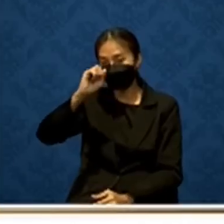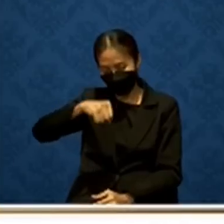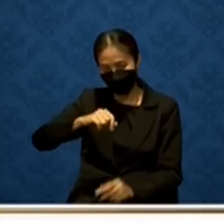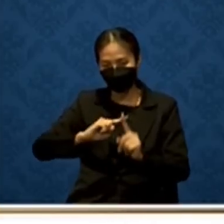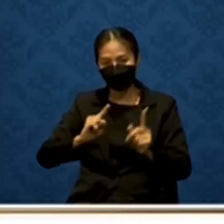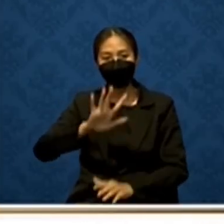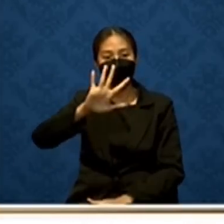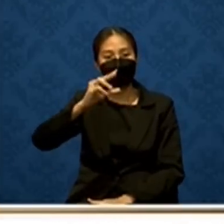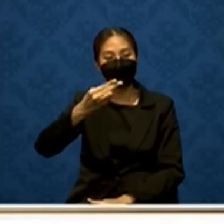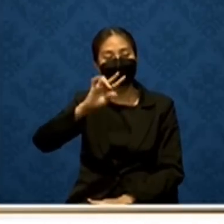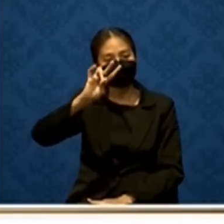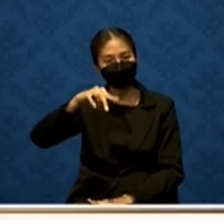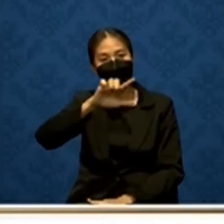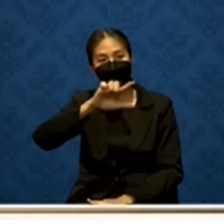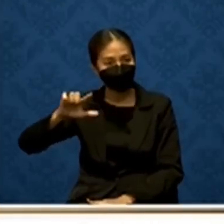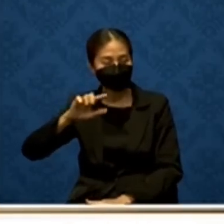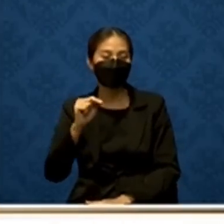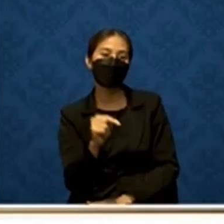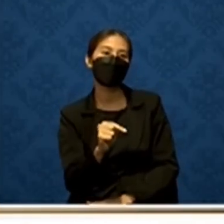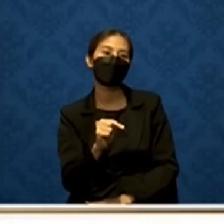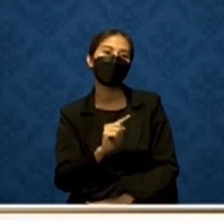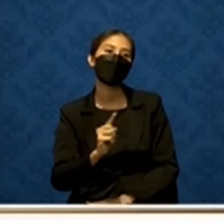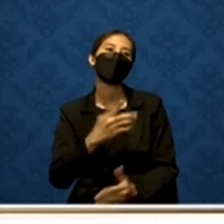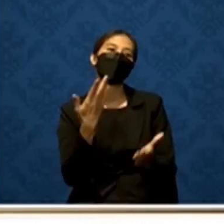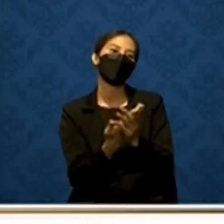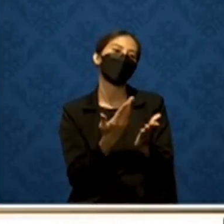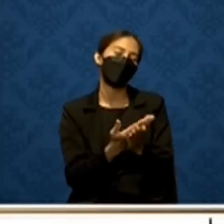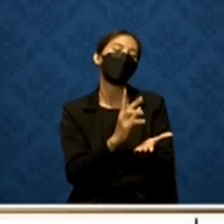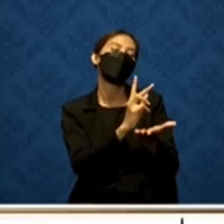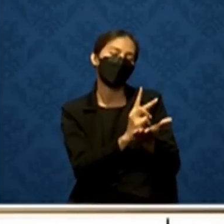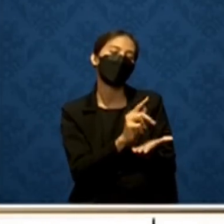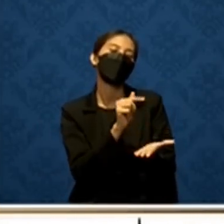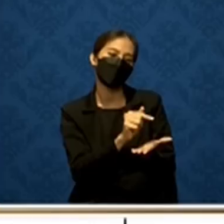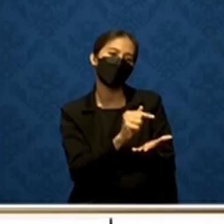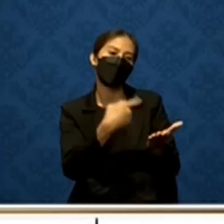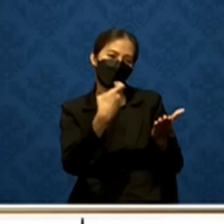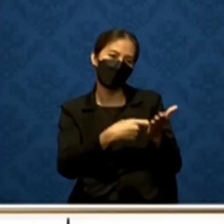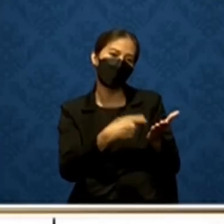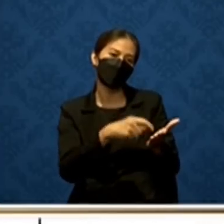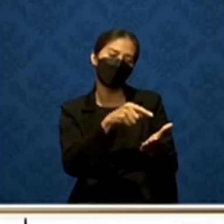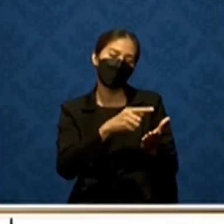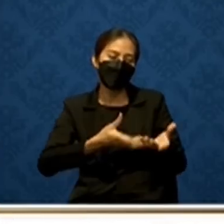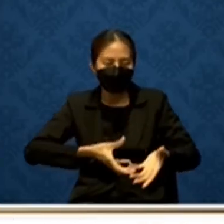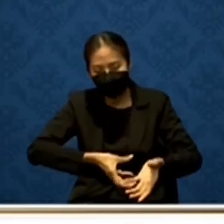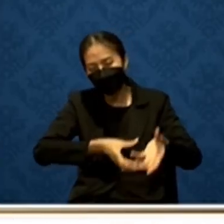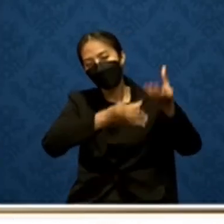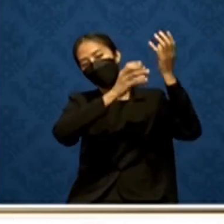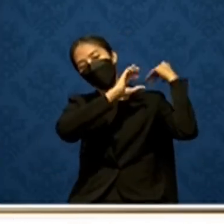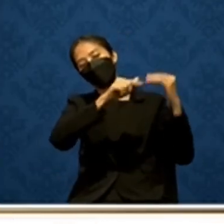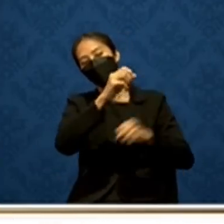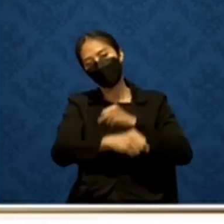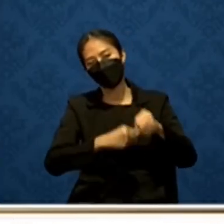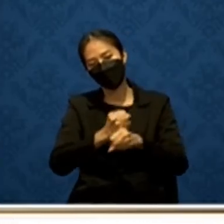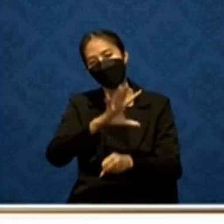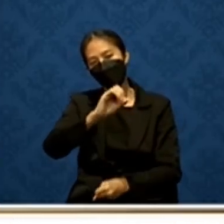5,770,000 ล้าน เป็นการ ชำระ นี่ ให้ก นโยบาย ประกักำนของเรา ย้รหลไป ยถึ ปี 51 ครั